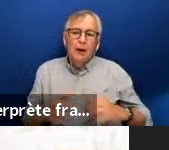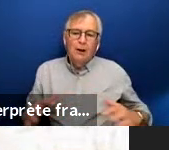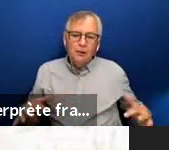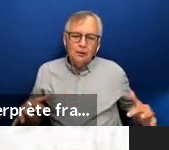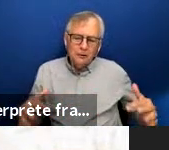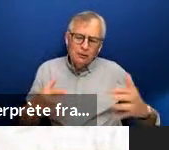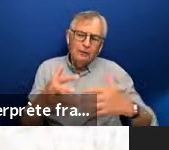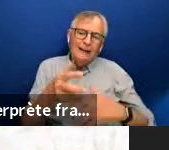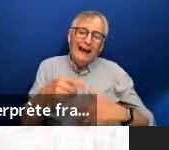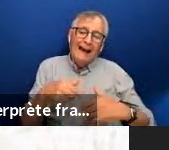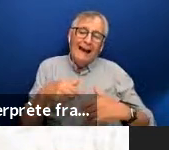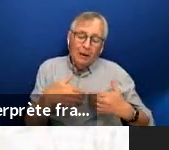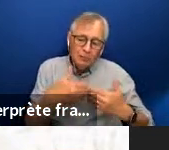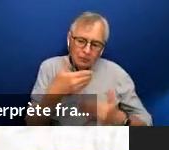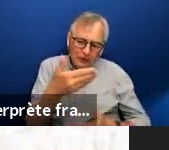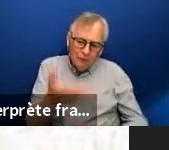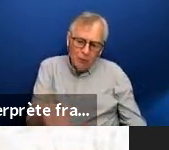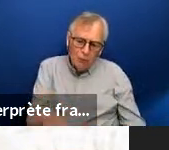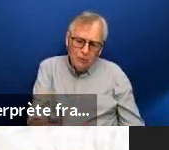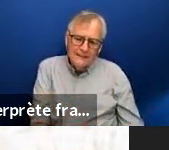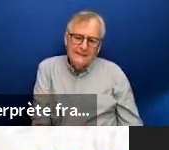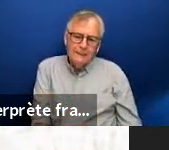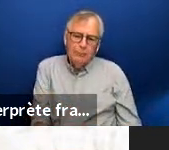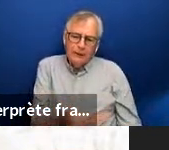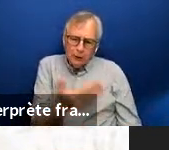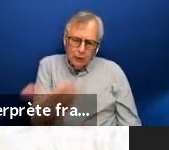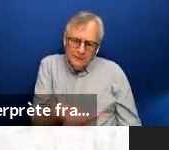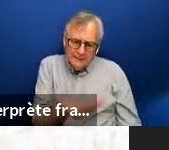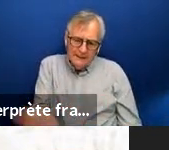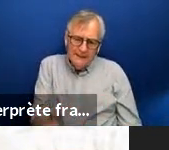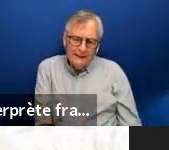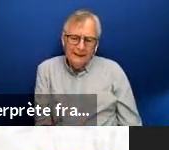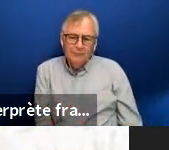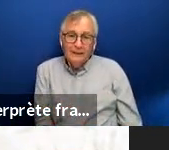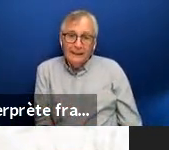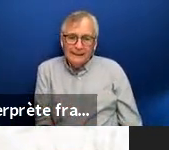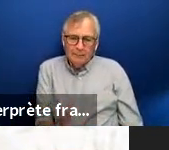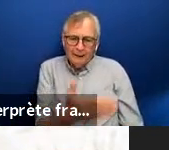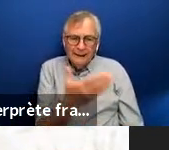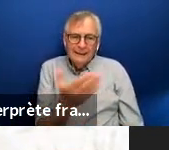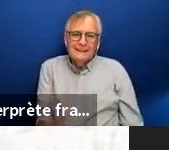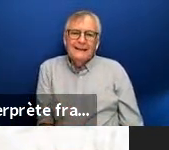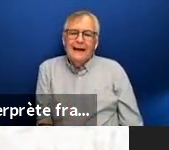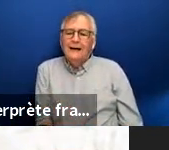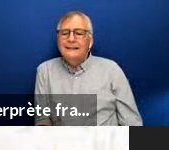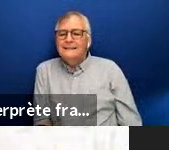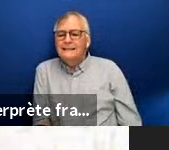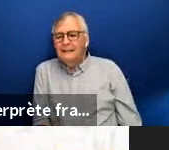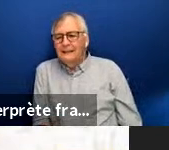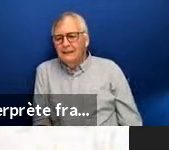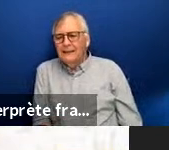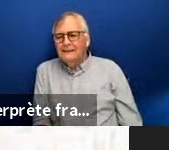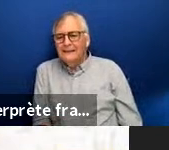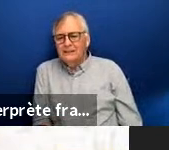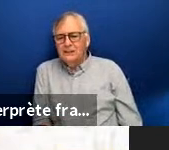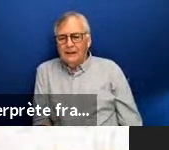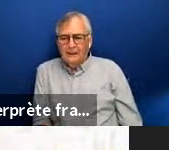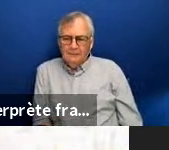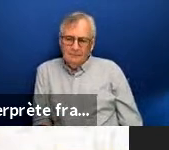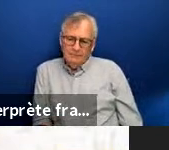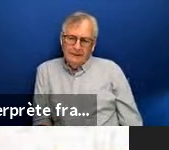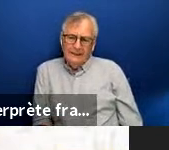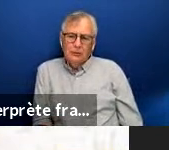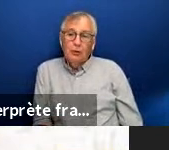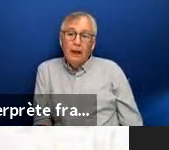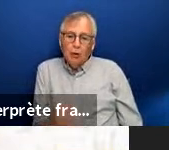sourds, souvent la langue qu'ils vont utiliser pour économiser des frais d'interprète, c'est la langue des signes